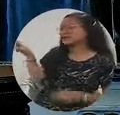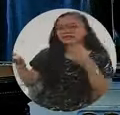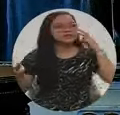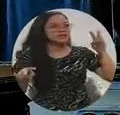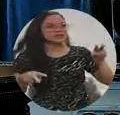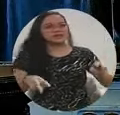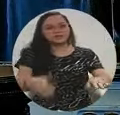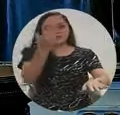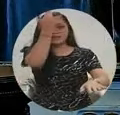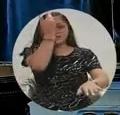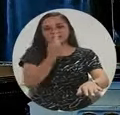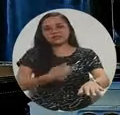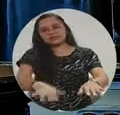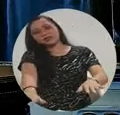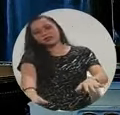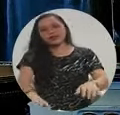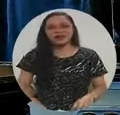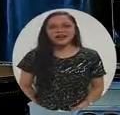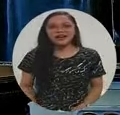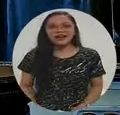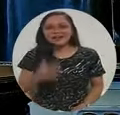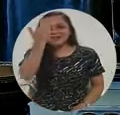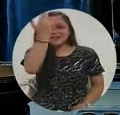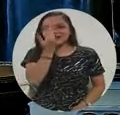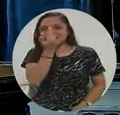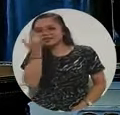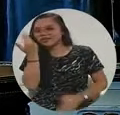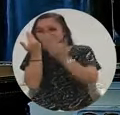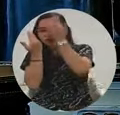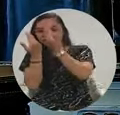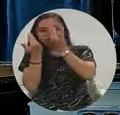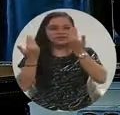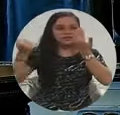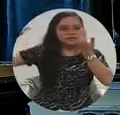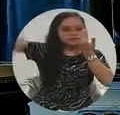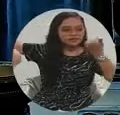will paralyze your present and bankrupt your future.